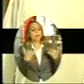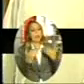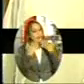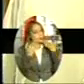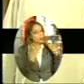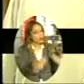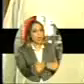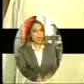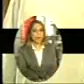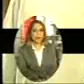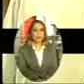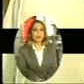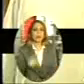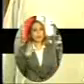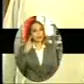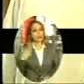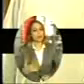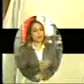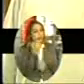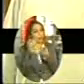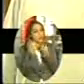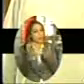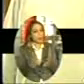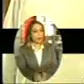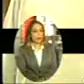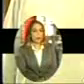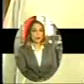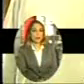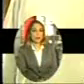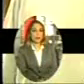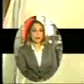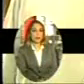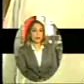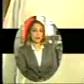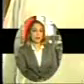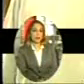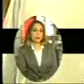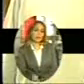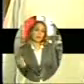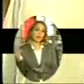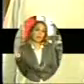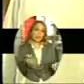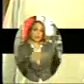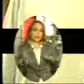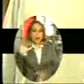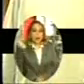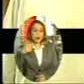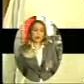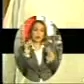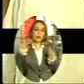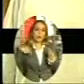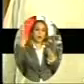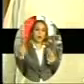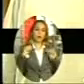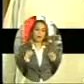לך. אני חושב שהצלחת להעביר את המסר, ואנחנו באמת, אתה יודע, זה רק הסופה הראשונה, נקווה שבפעם הבאה זה יעבור יותר